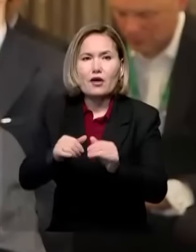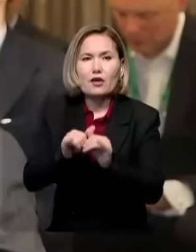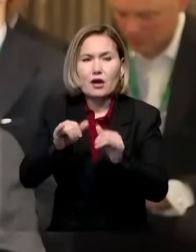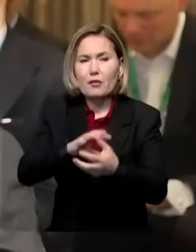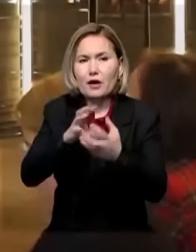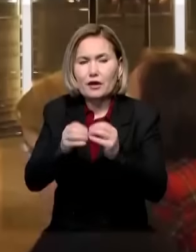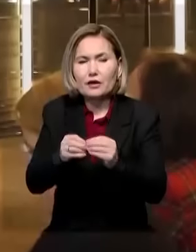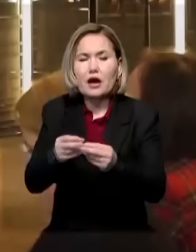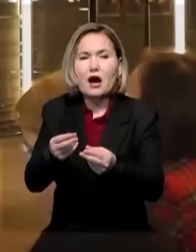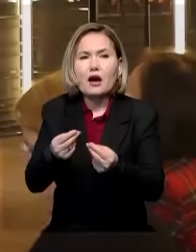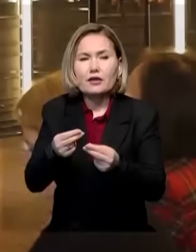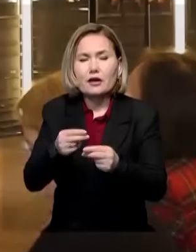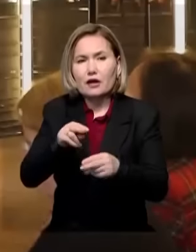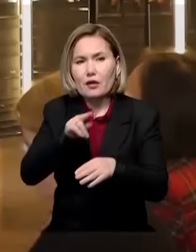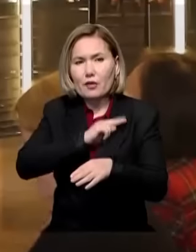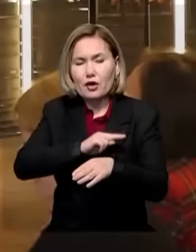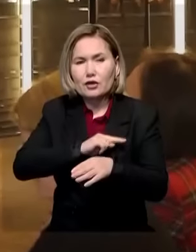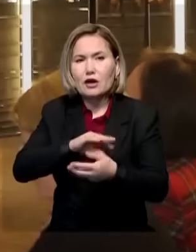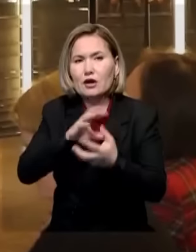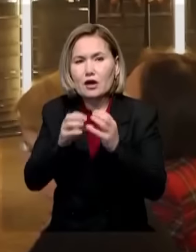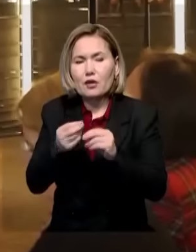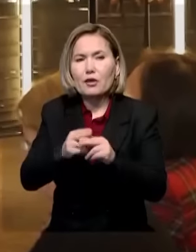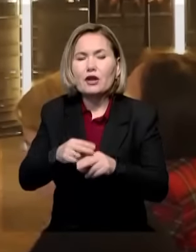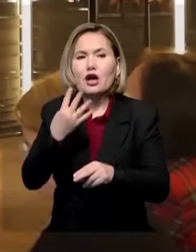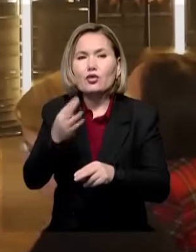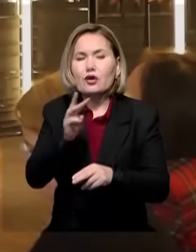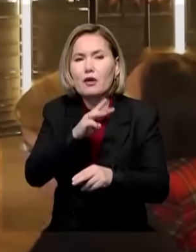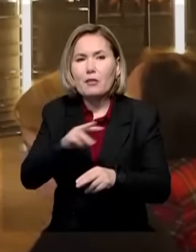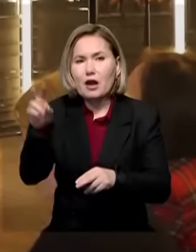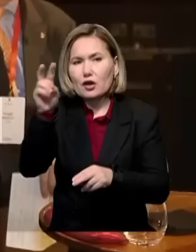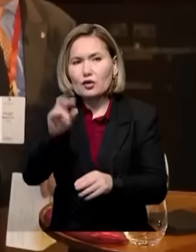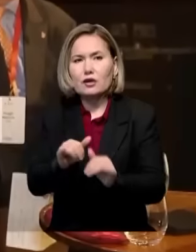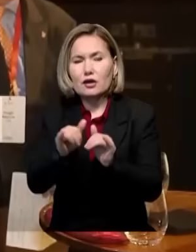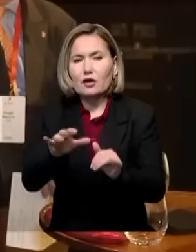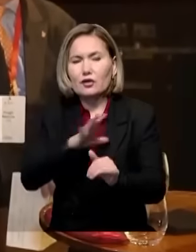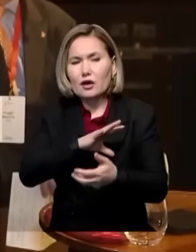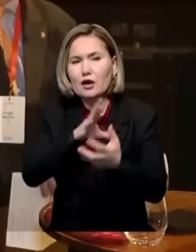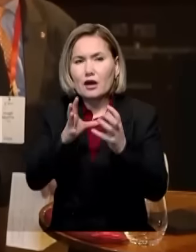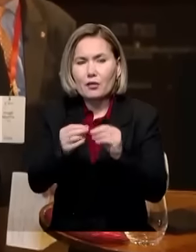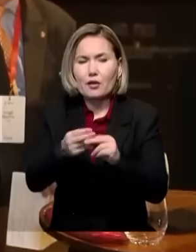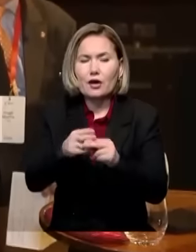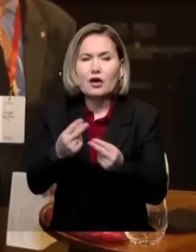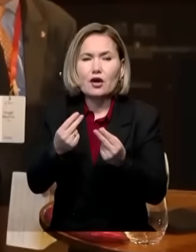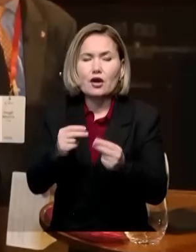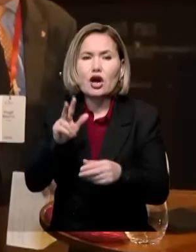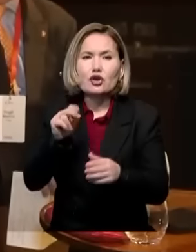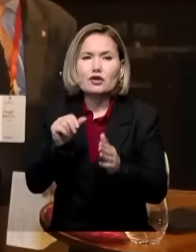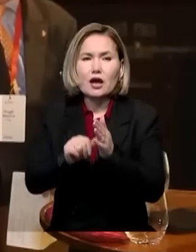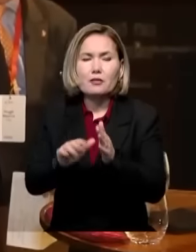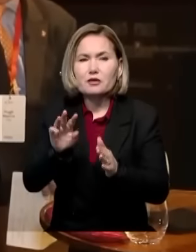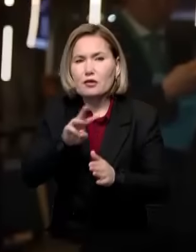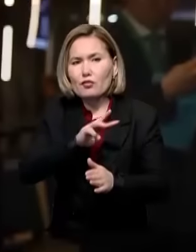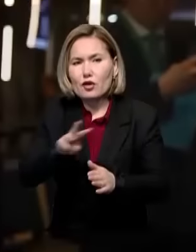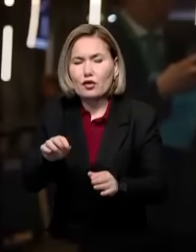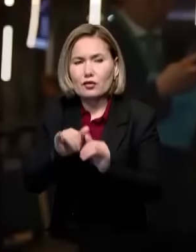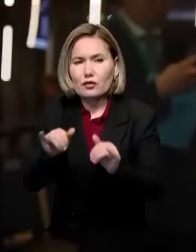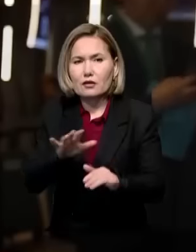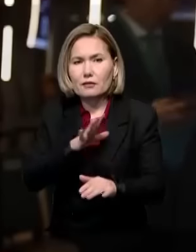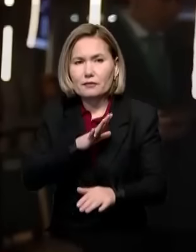қосылғалы бері тартылған борыштық капиталдың жалпы көлемі 4 миллиард доллар. Үлестік капитал 365 миллионға жетіп отыр.